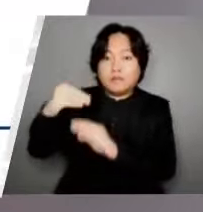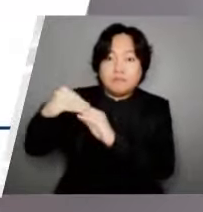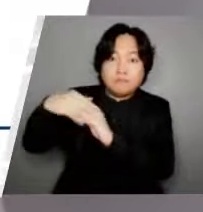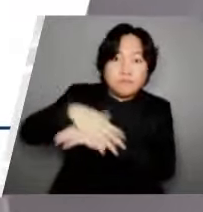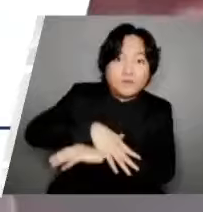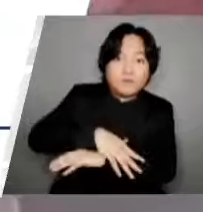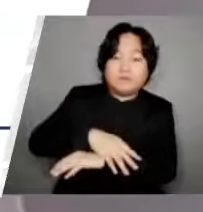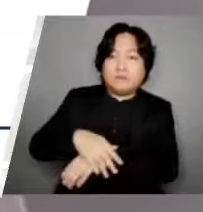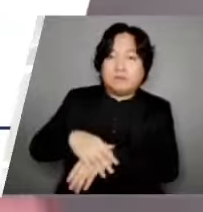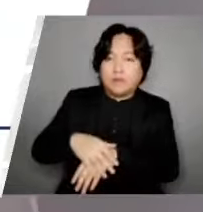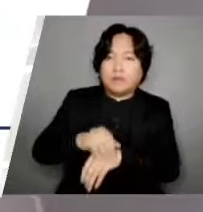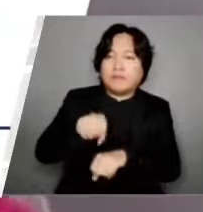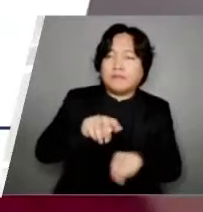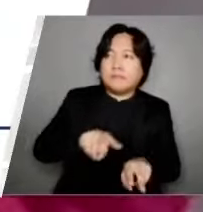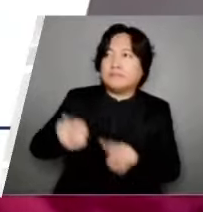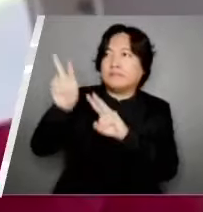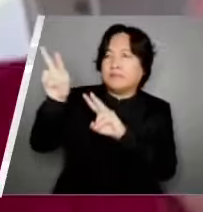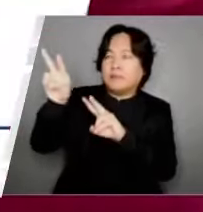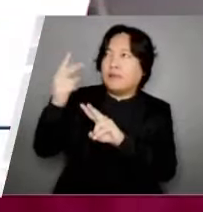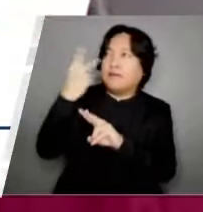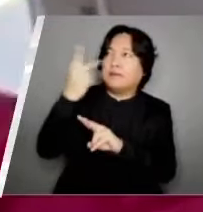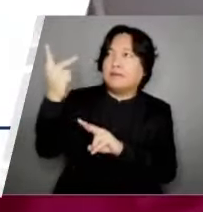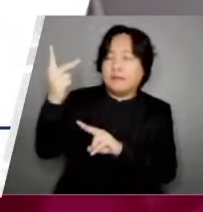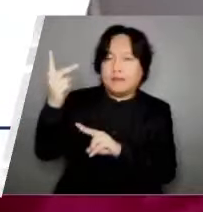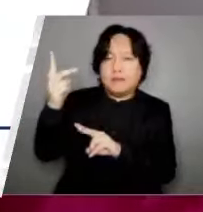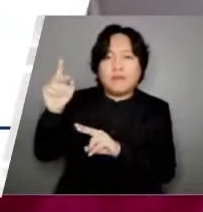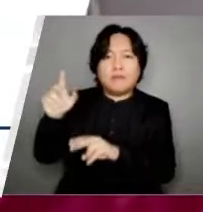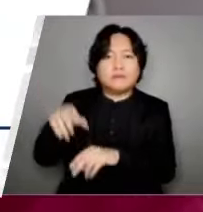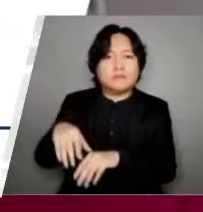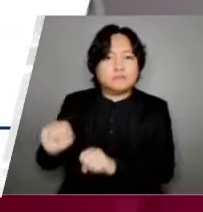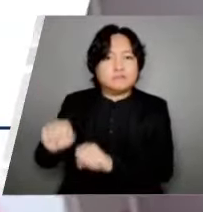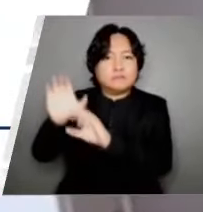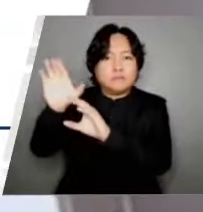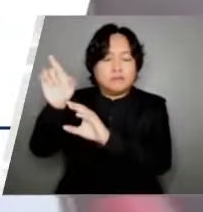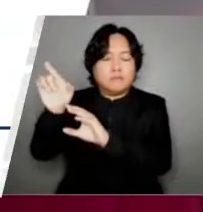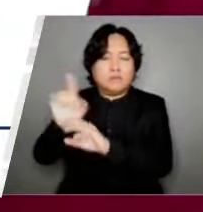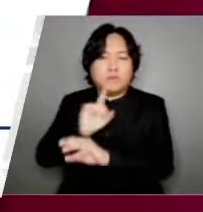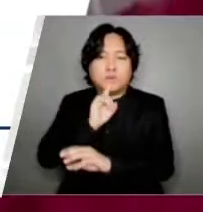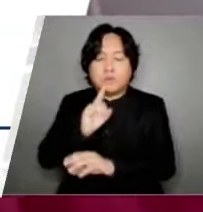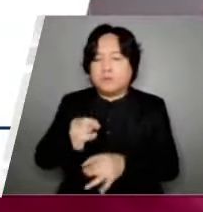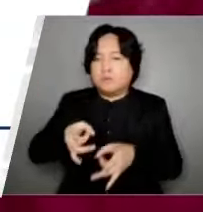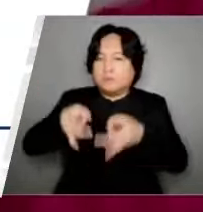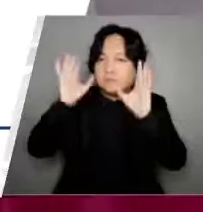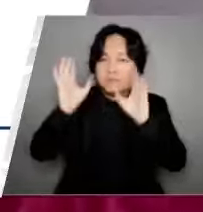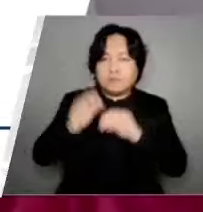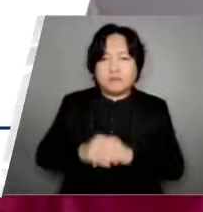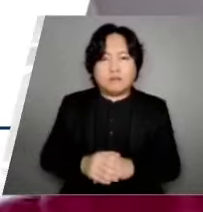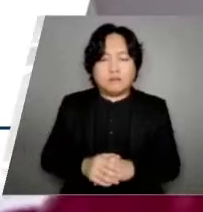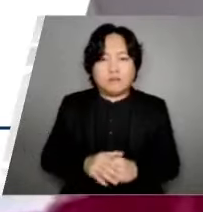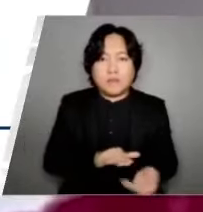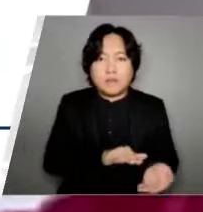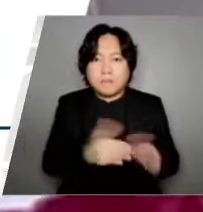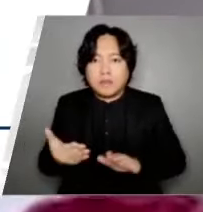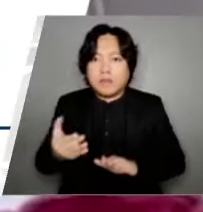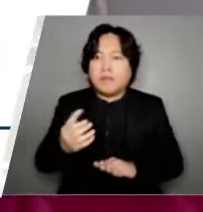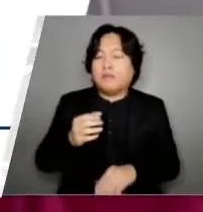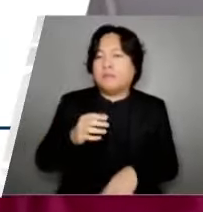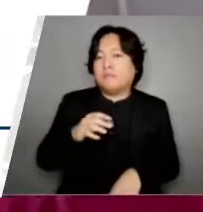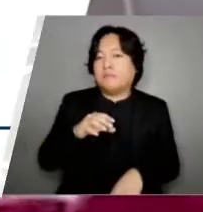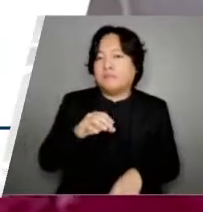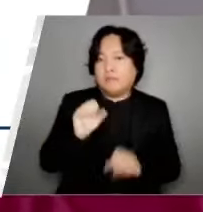kalbo yan. Ngayon, kalbo na. Kaya nagkalas. So, are we it's life and death already. Maraming namamatay dahil sa mga ginagawa nila.